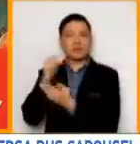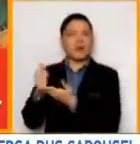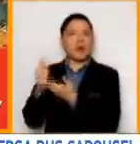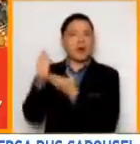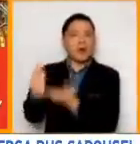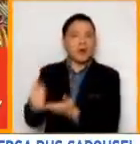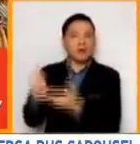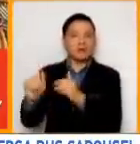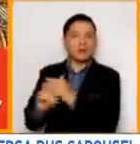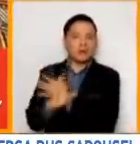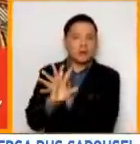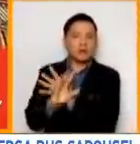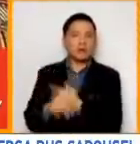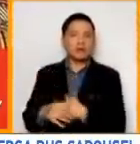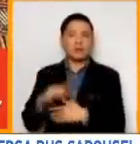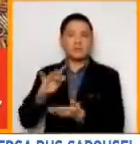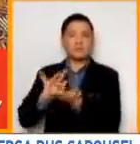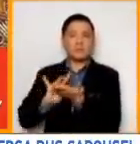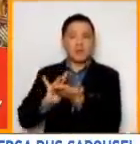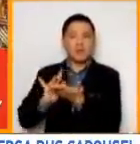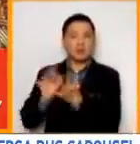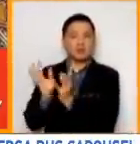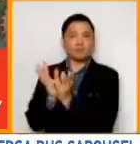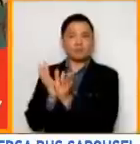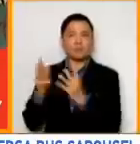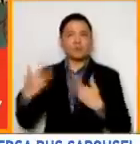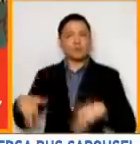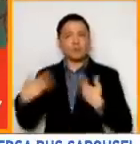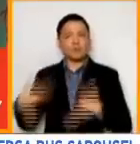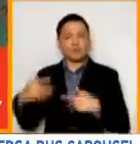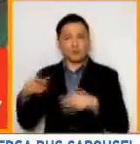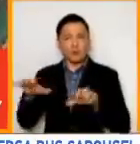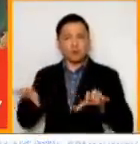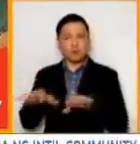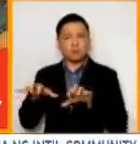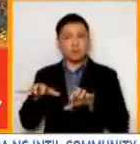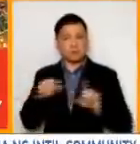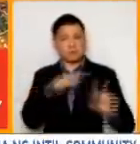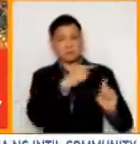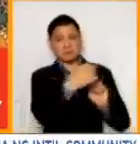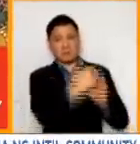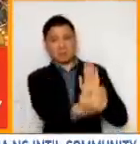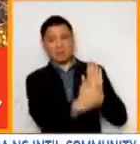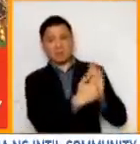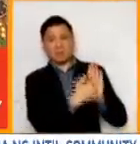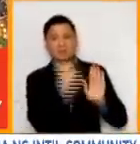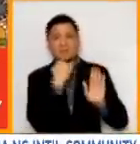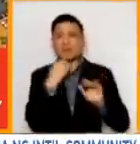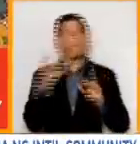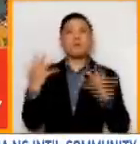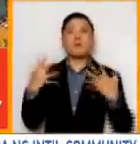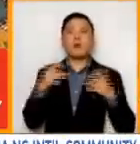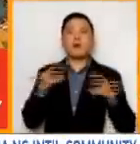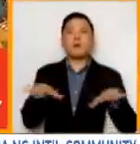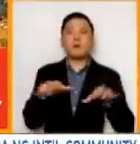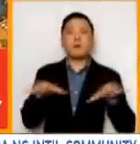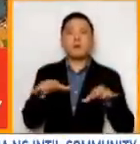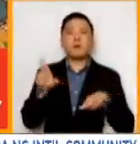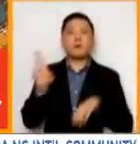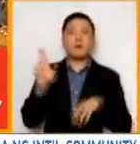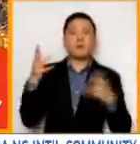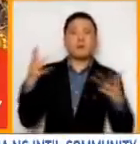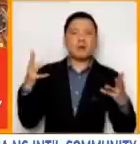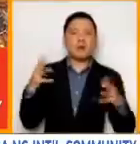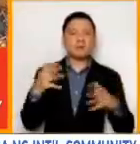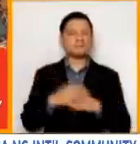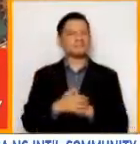community namin doon, napaka-pangit na sabihin, inactive, no? Kasi they've been silently